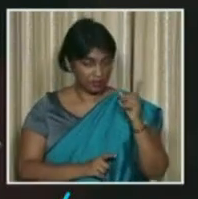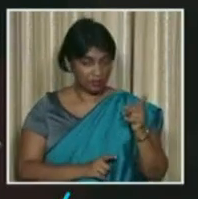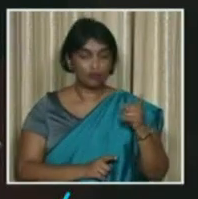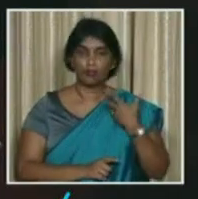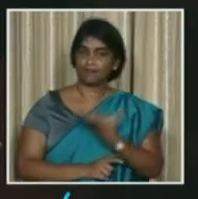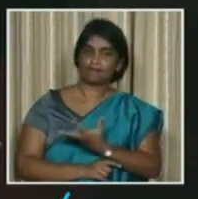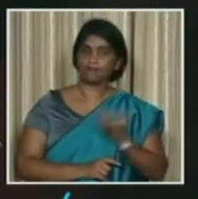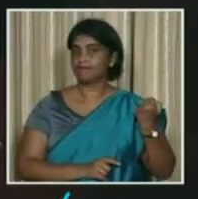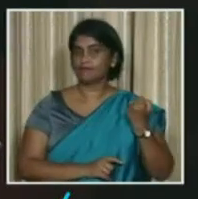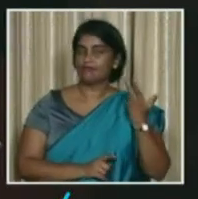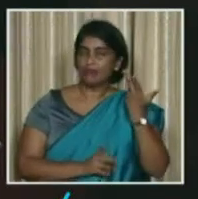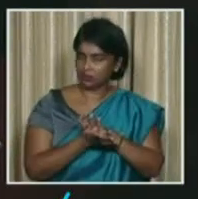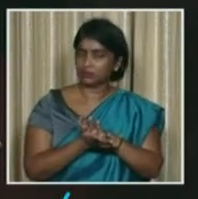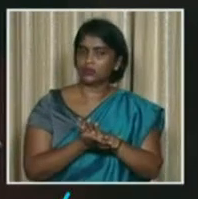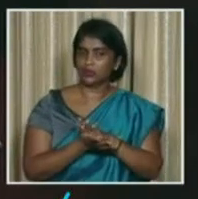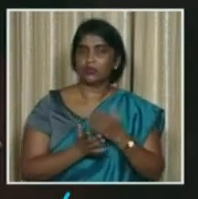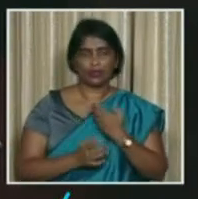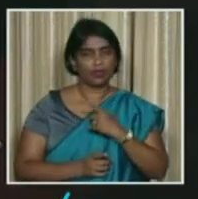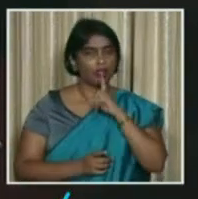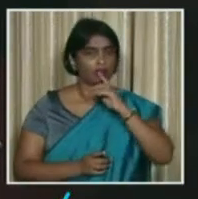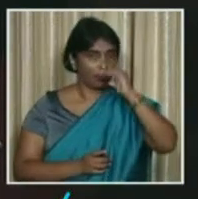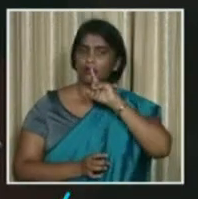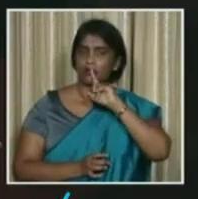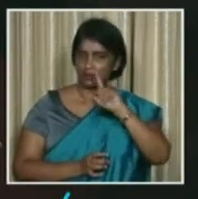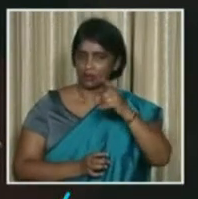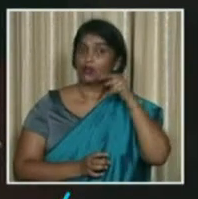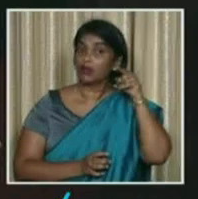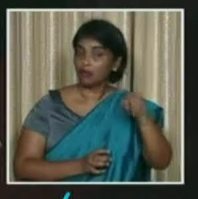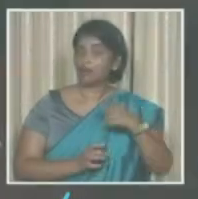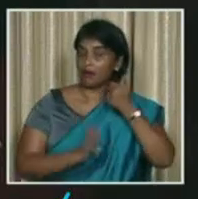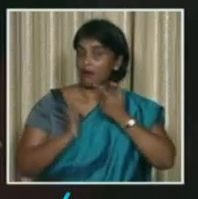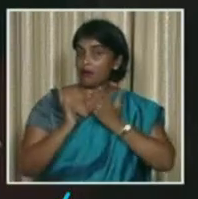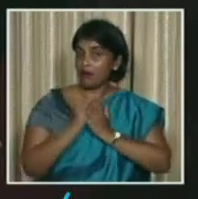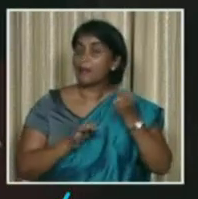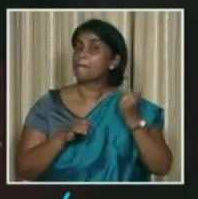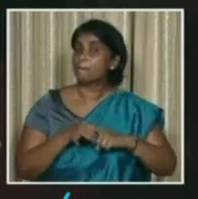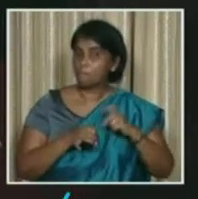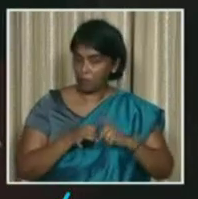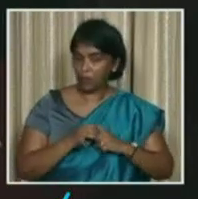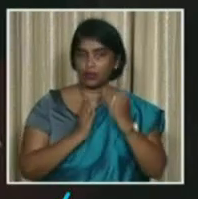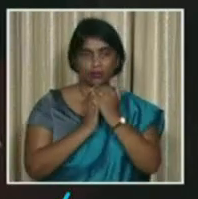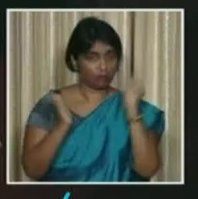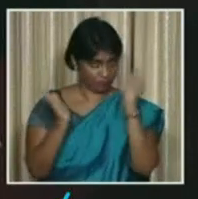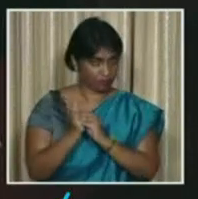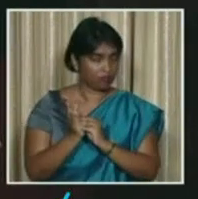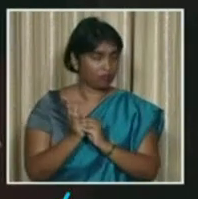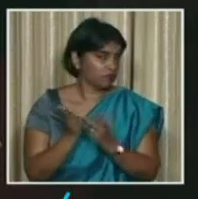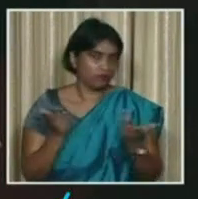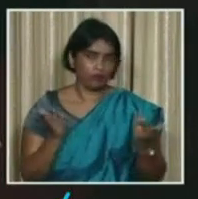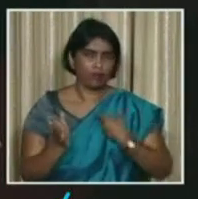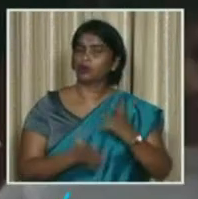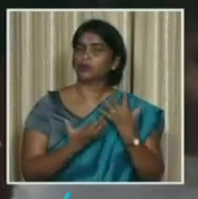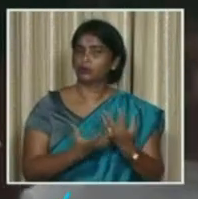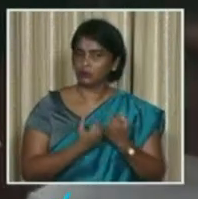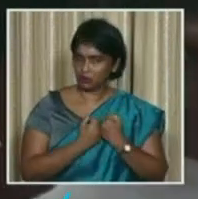ජනාධිපතිවරයා උදුරගත්ත නිසා තමයි අපි අධිකරණයට ගියේ. මම කථානායකවරයාගෙන් අහනවා, මේ වරප්‍රසාද ප්‍රශ්නය න්‍යායපත්‍රයට ගන්නවද? අපි කියන එක